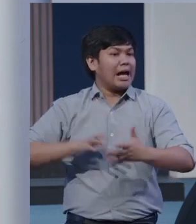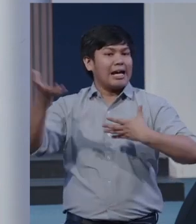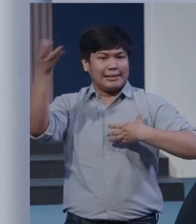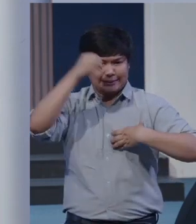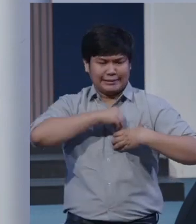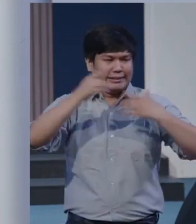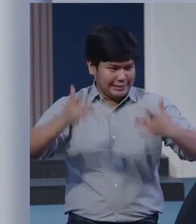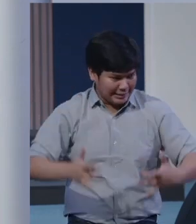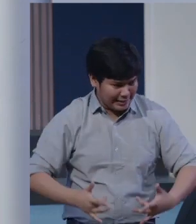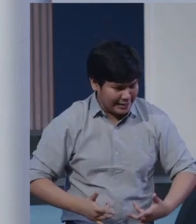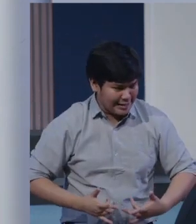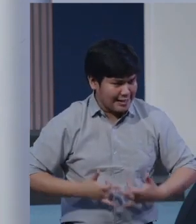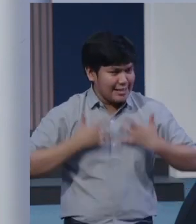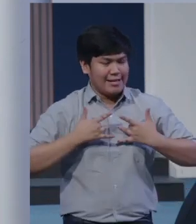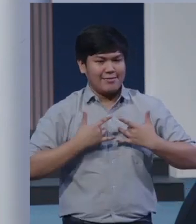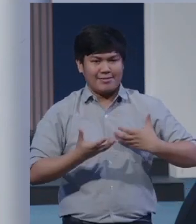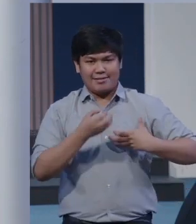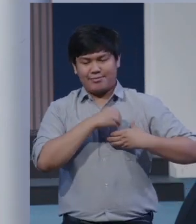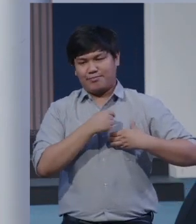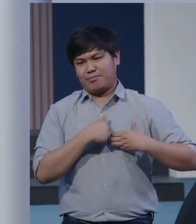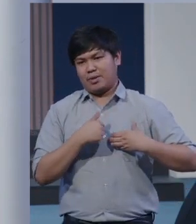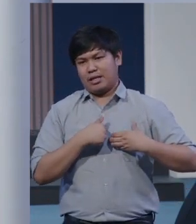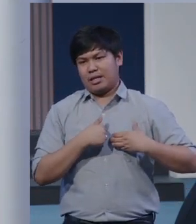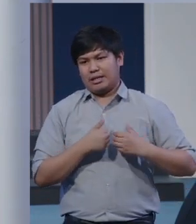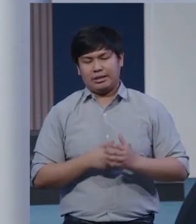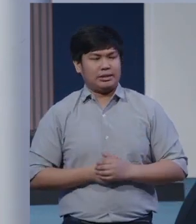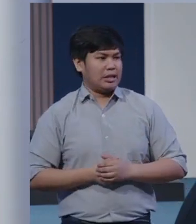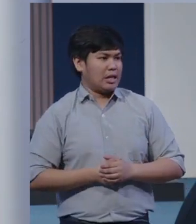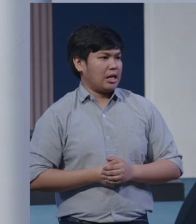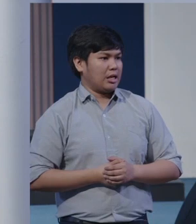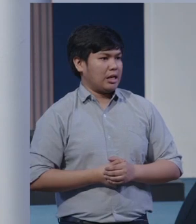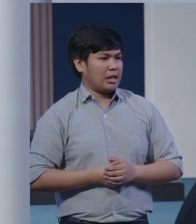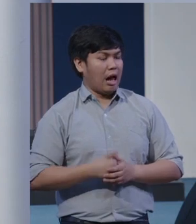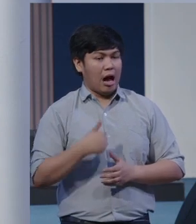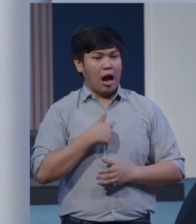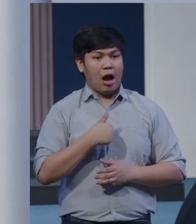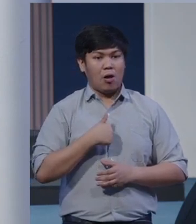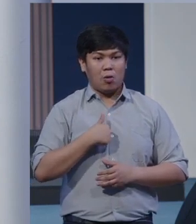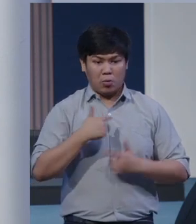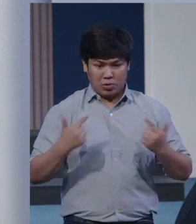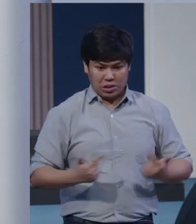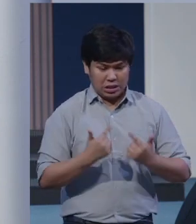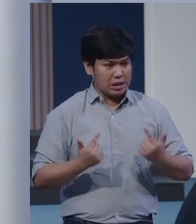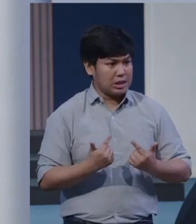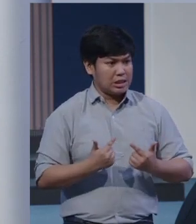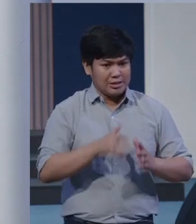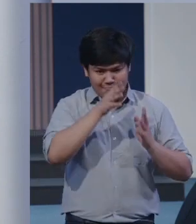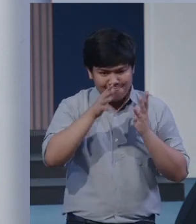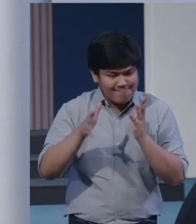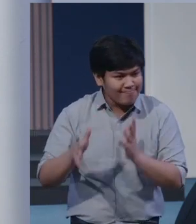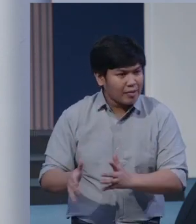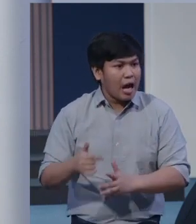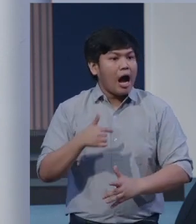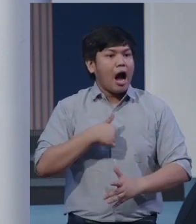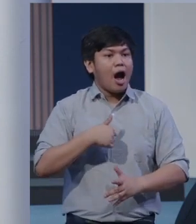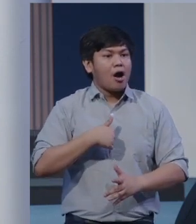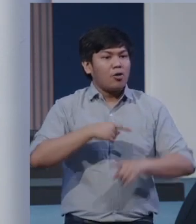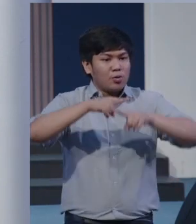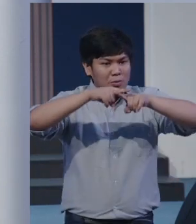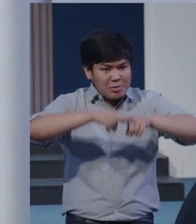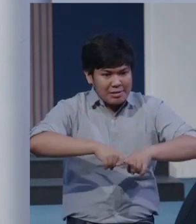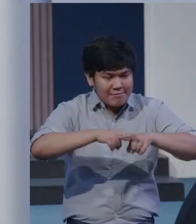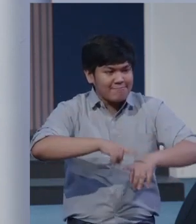siya ay nabubuhay sa akin and the life I now live in the flesh I live by faith in the Son of